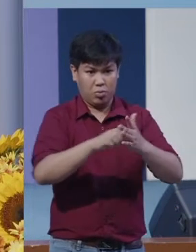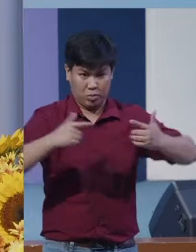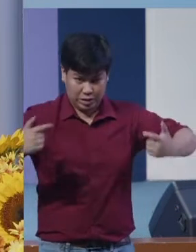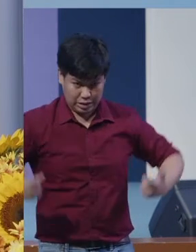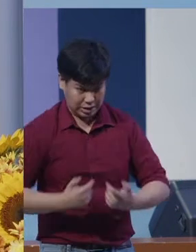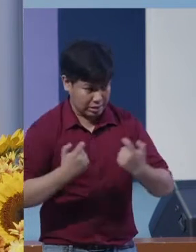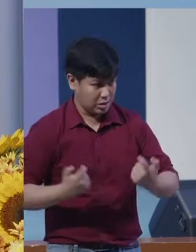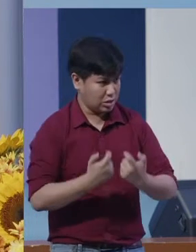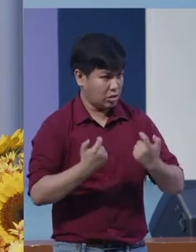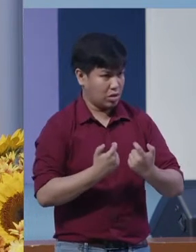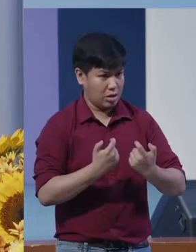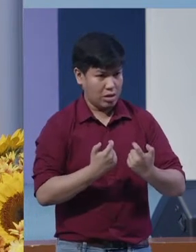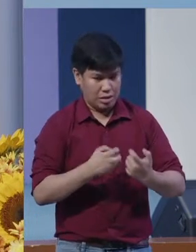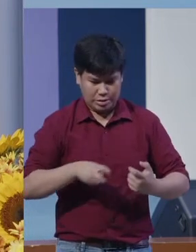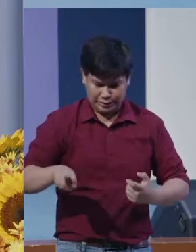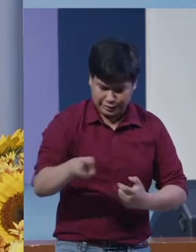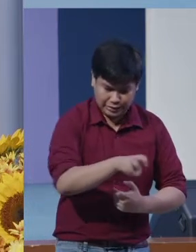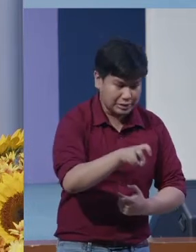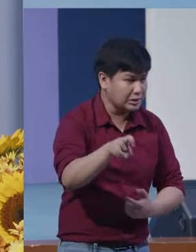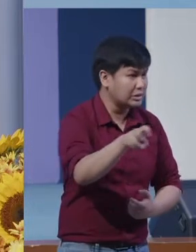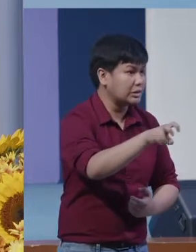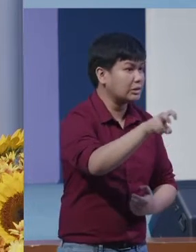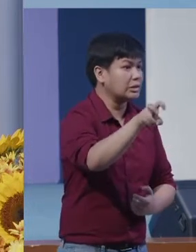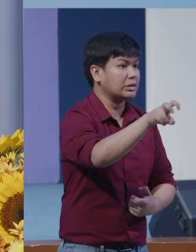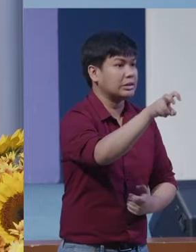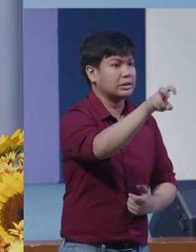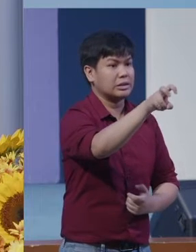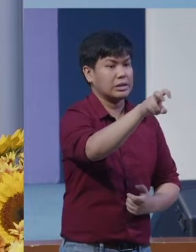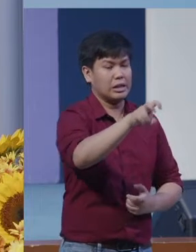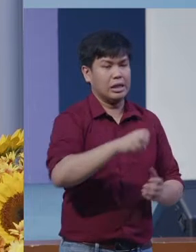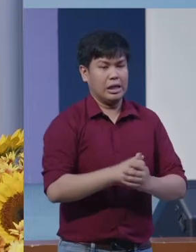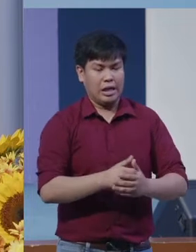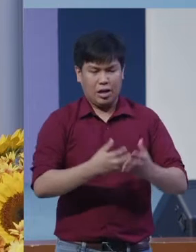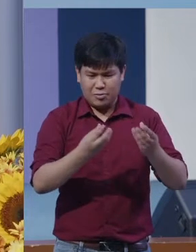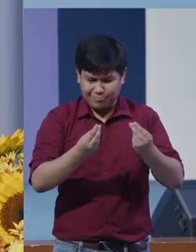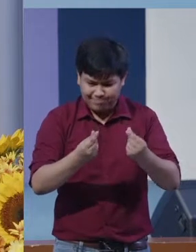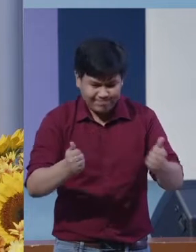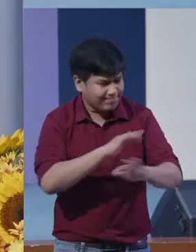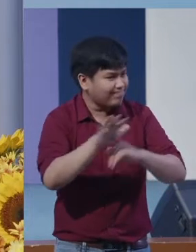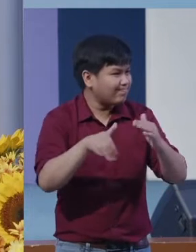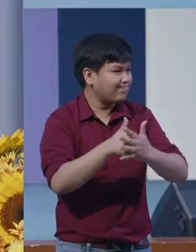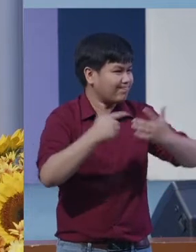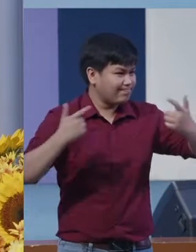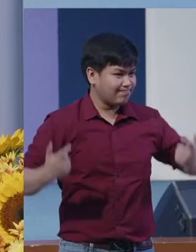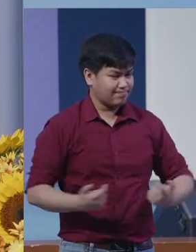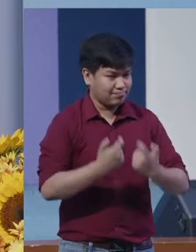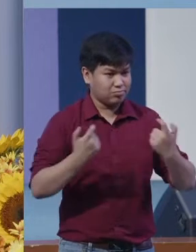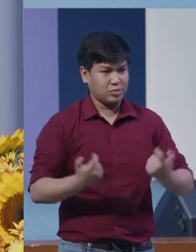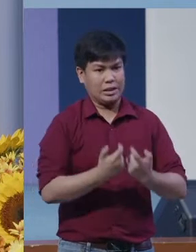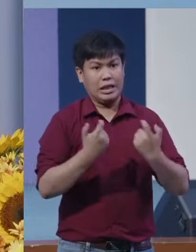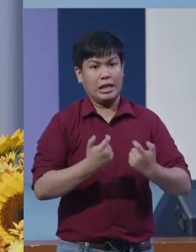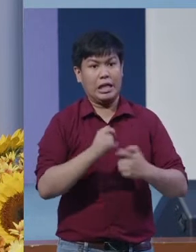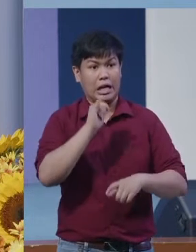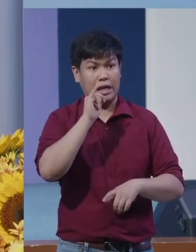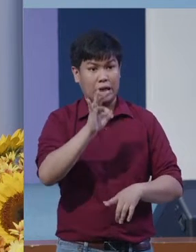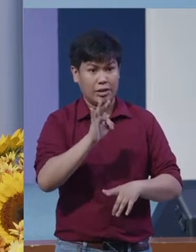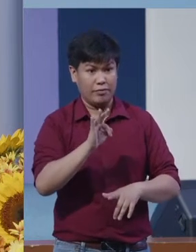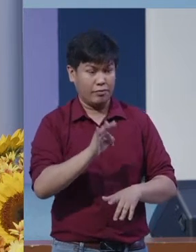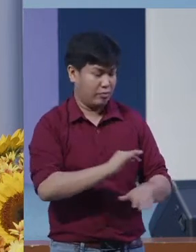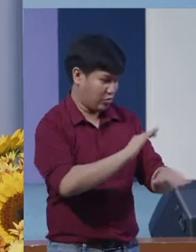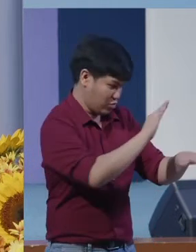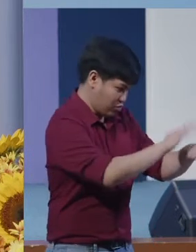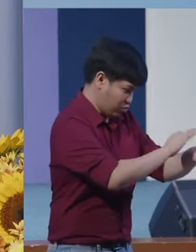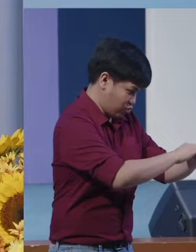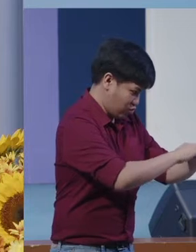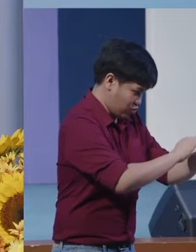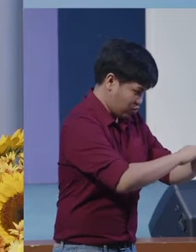sinner from his wandering will save his soul from death and will cover a multitude of sins. So, kanyang